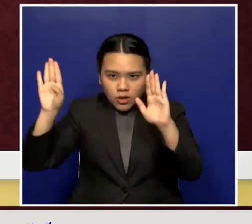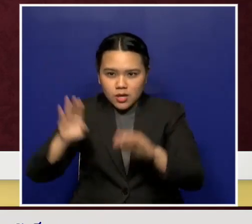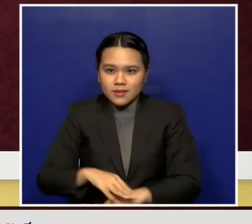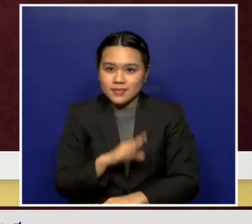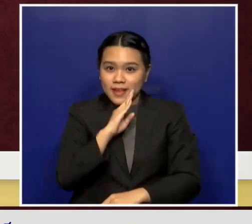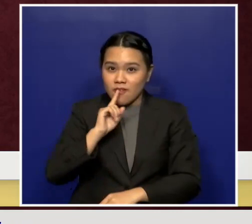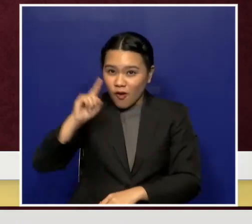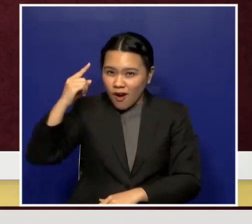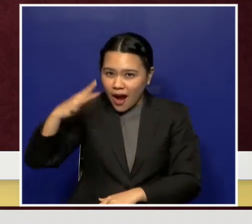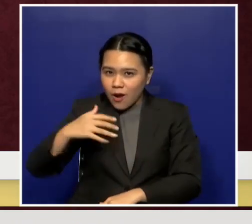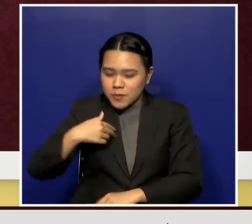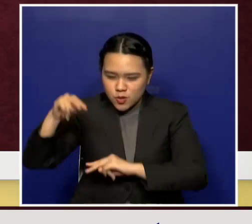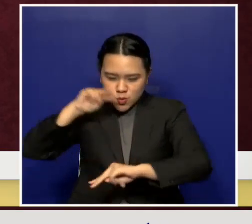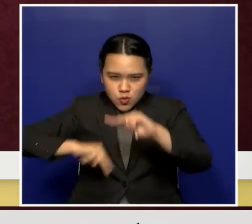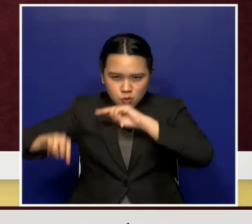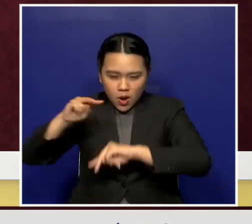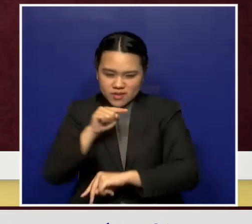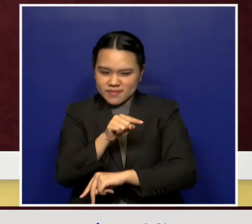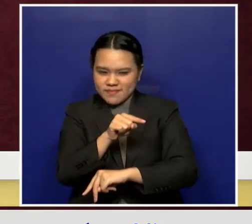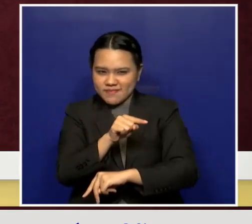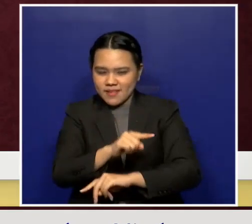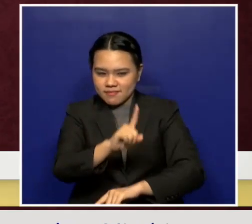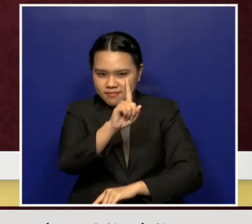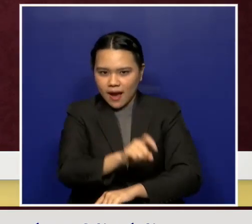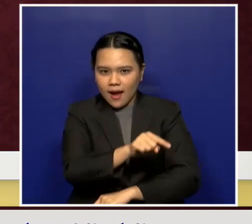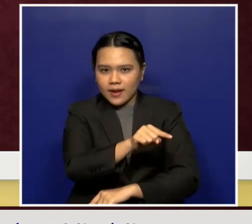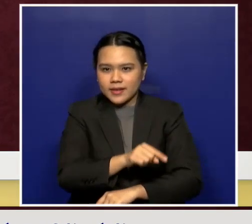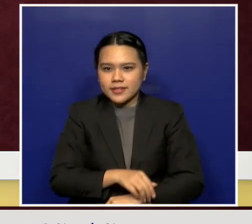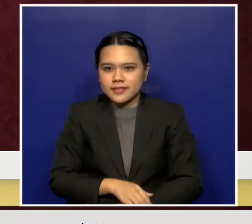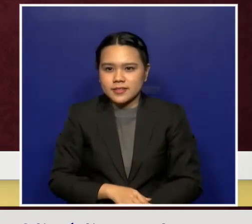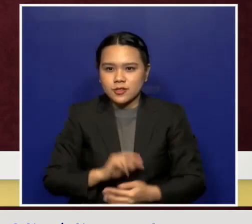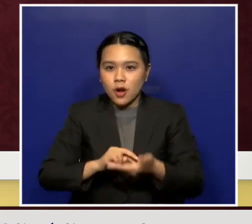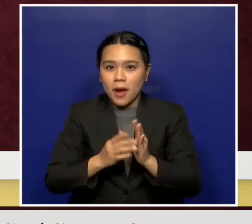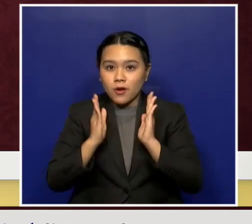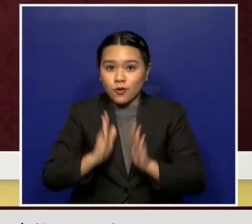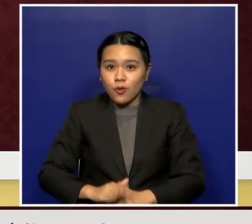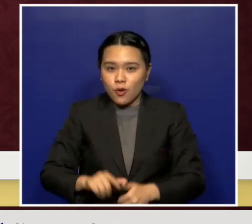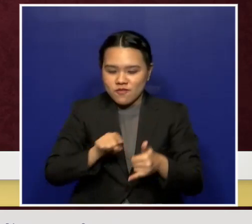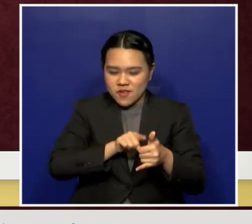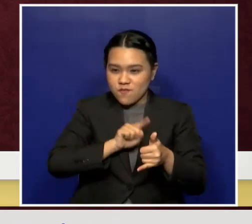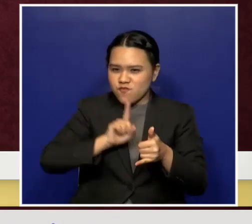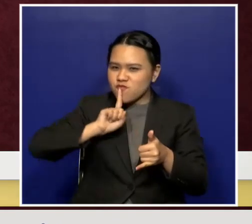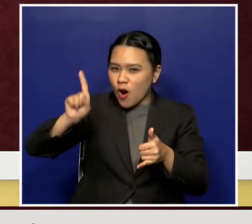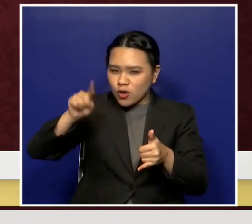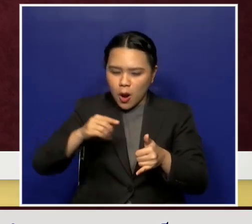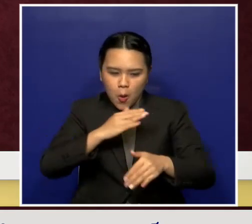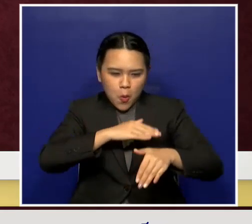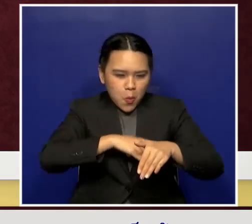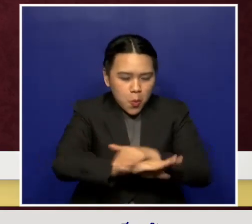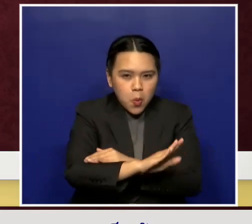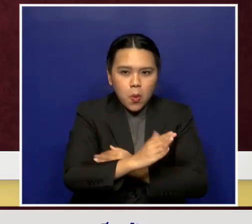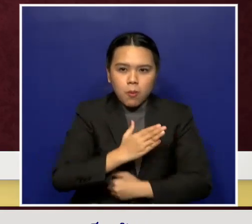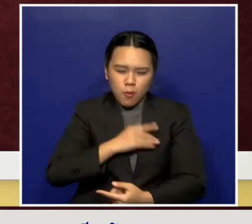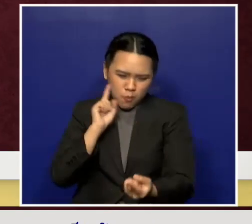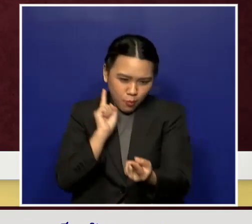ตรวจสอบเมื่อไหร่เองมีสิทธิ์ตายไอ้คนร้องเรียนต้องหนีตายหัวซุกหัวซุนผมไปเจอตัวจริงแม่ตัว